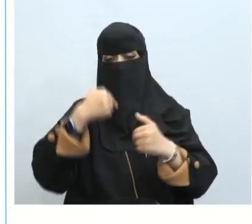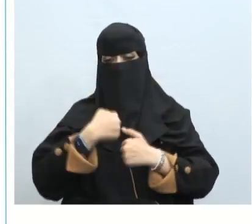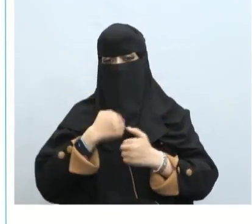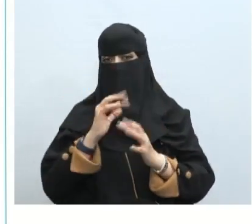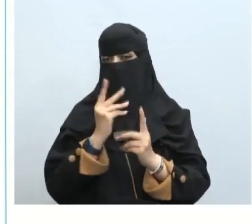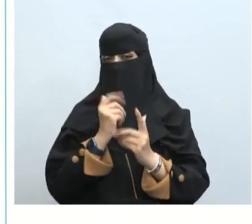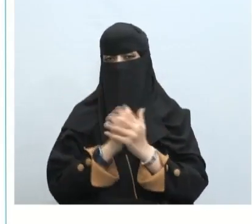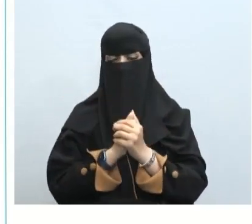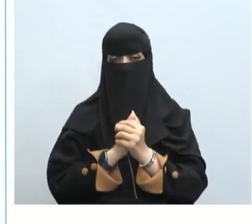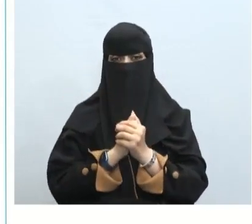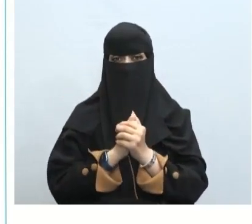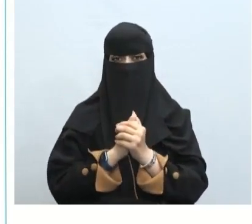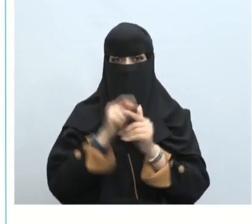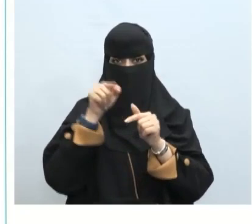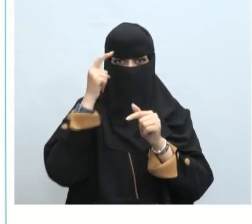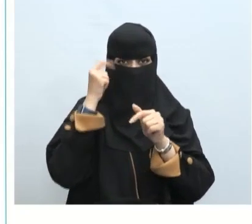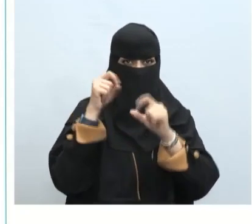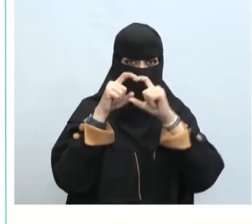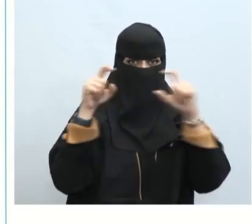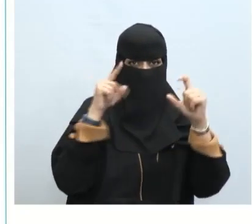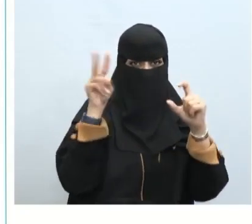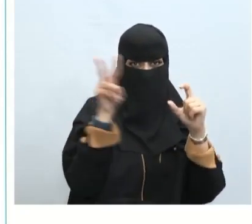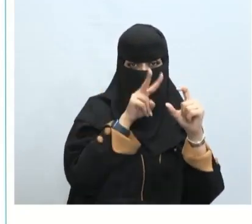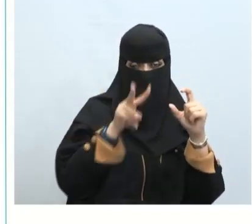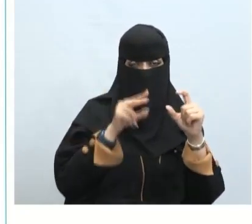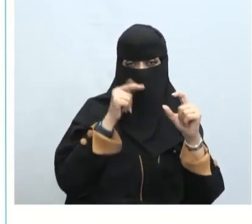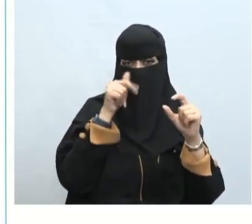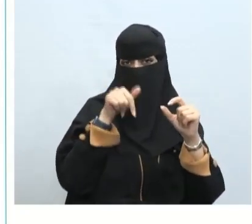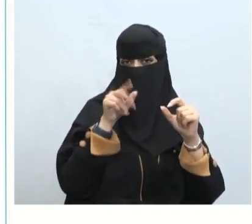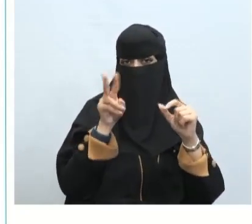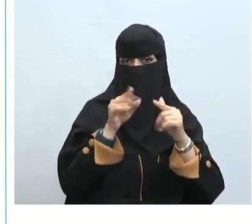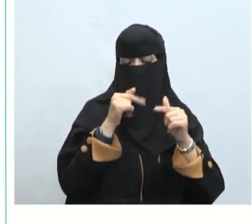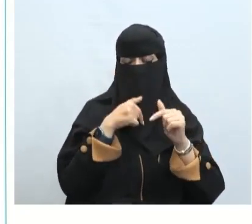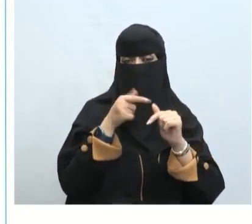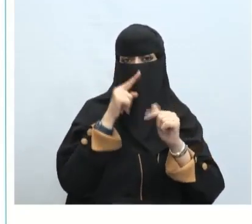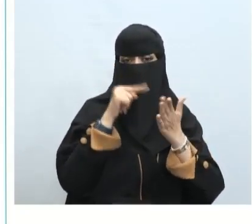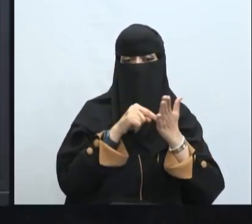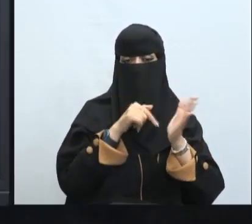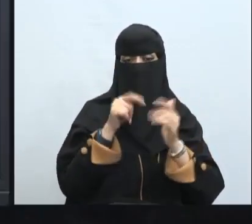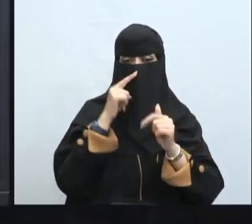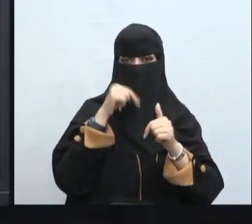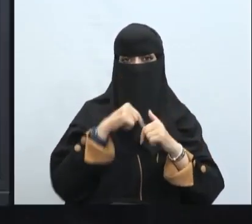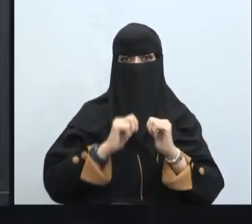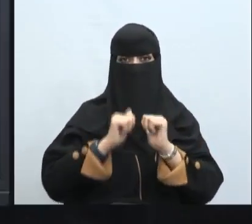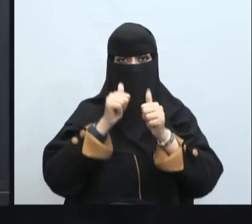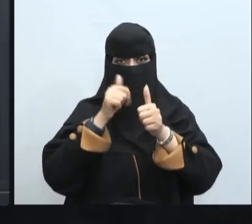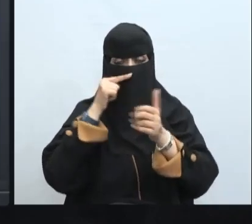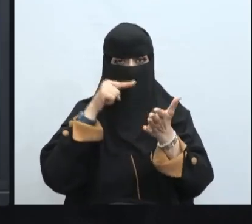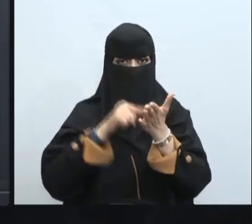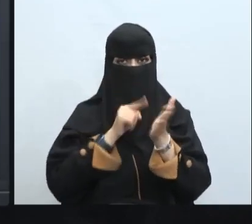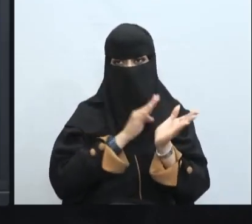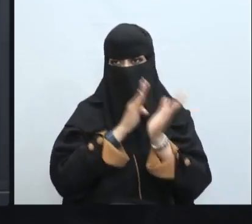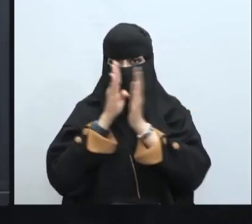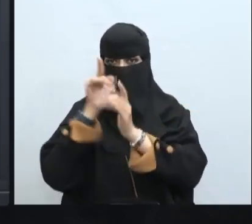والمواطن المسؤول الذي يدرك انتمائه لوطنه يؤدي واجباته تجاهه